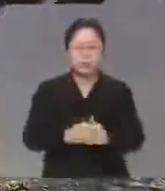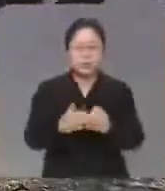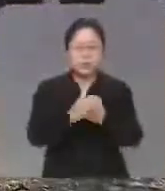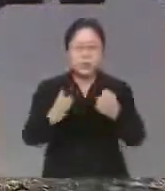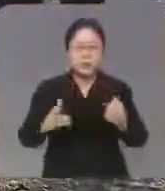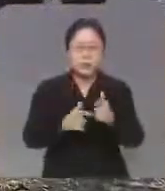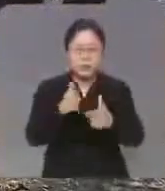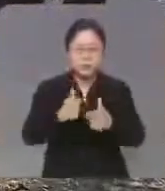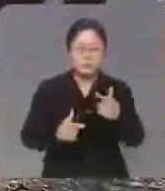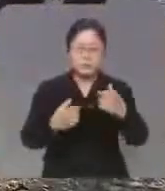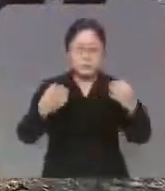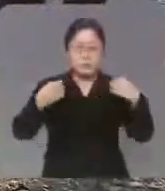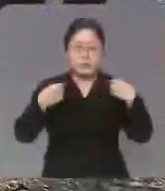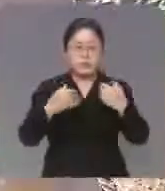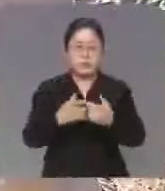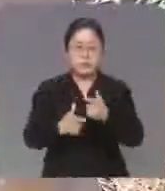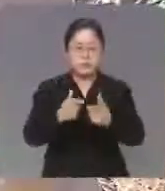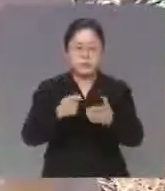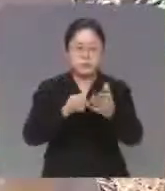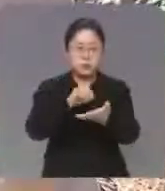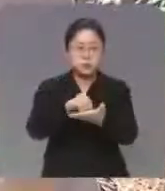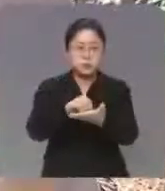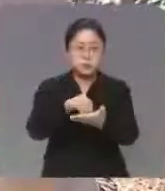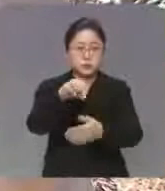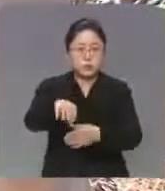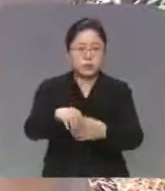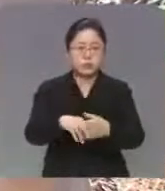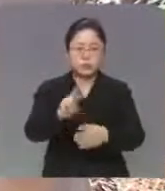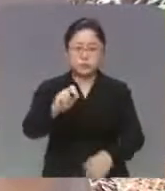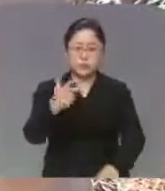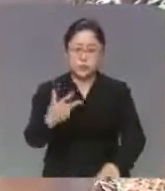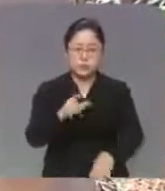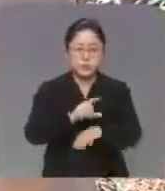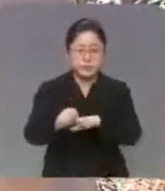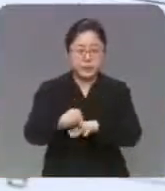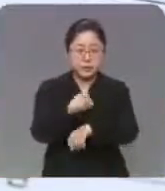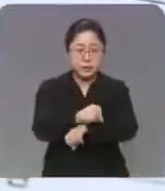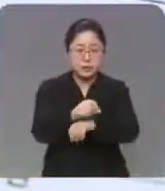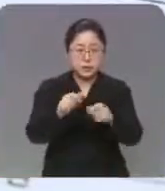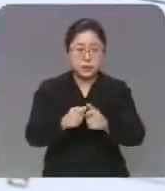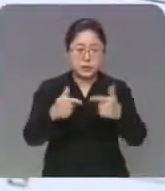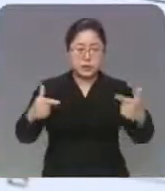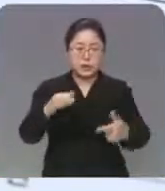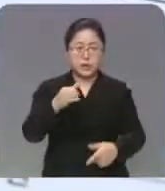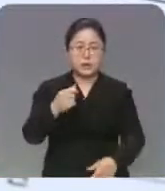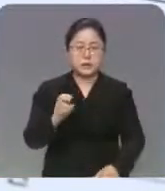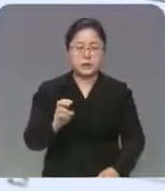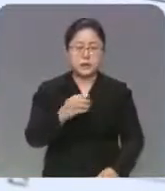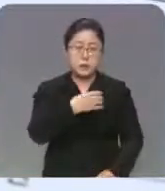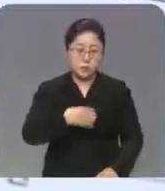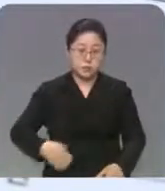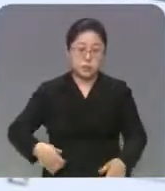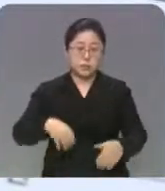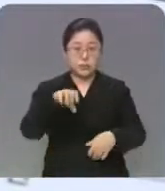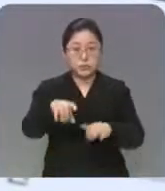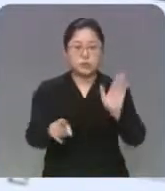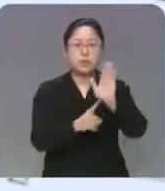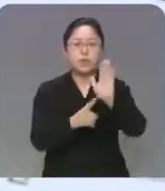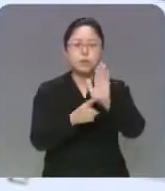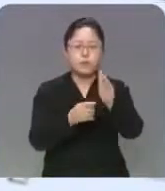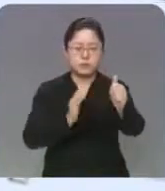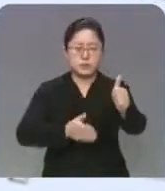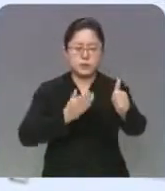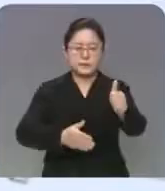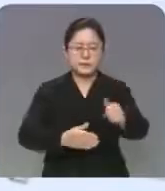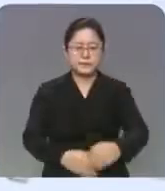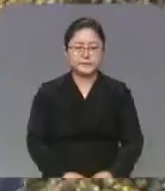따라 산림청은 접수기관을 지방사무소 27곳으로 확대하고 읍면동에도 홍보 안내를 요청하기로